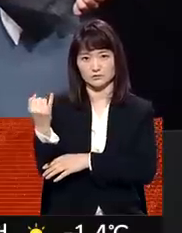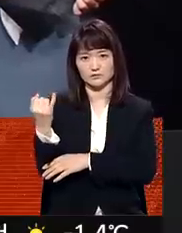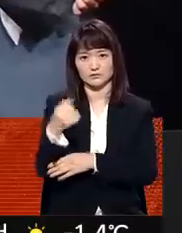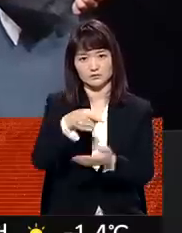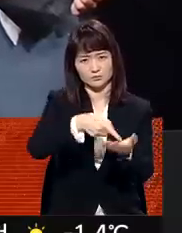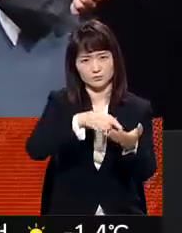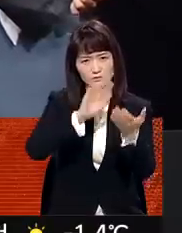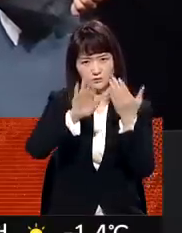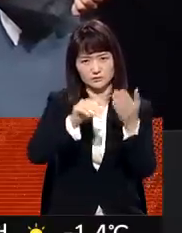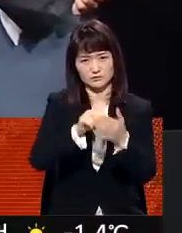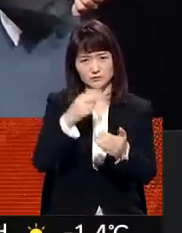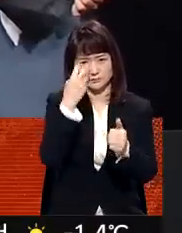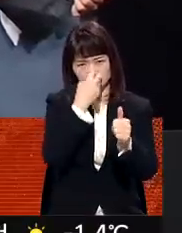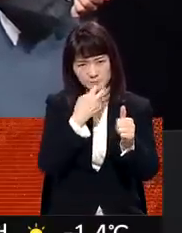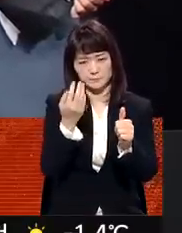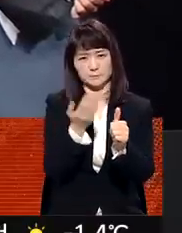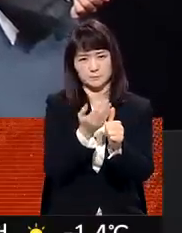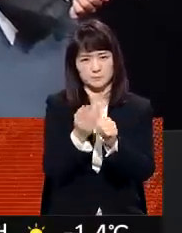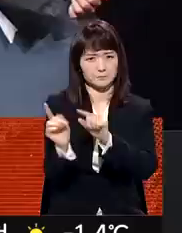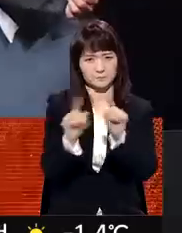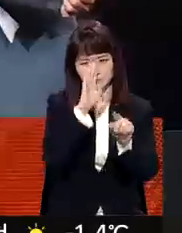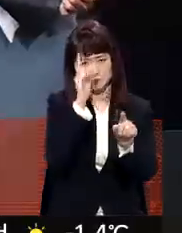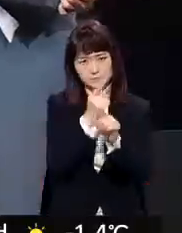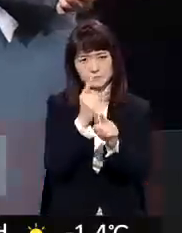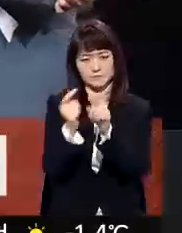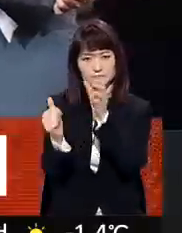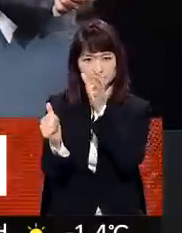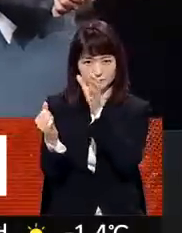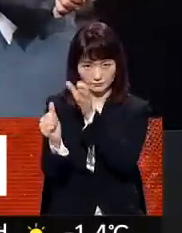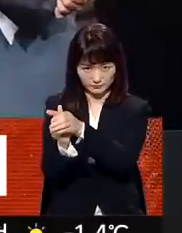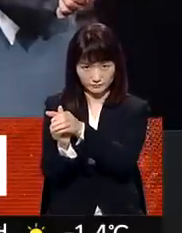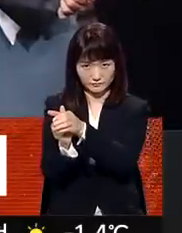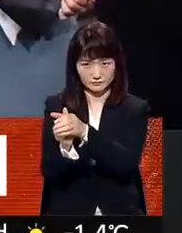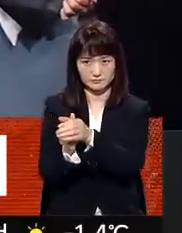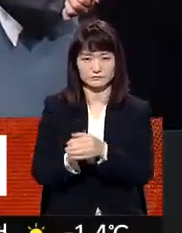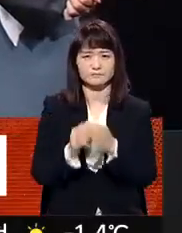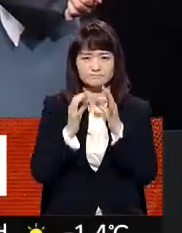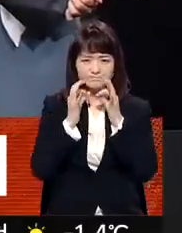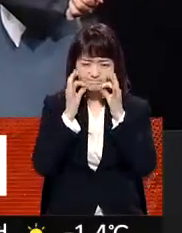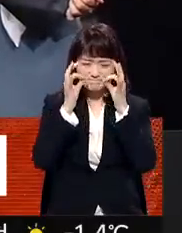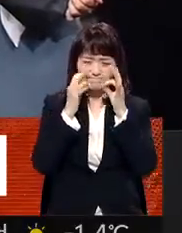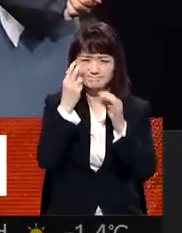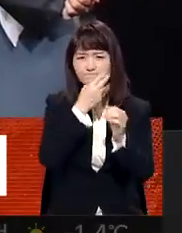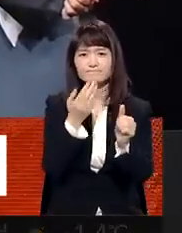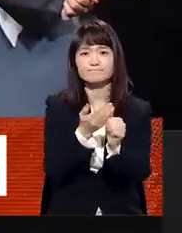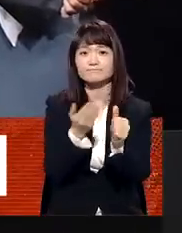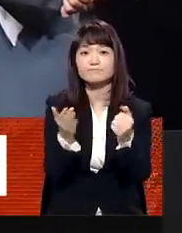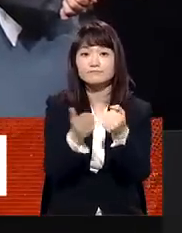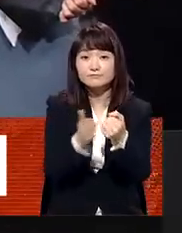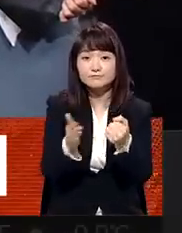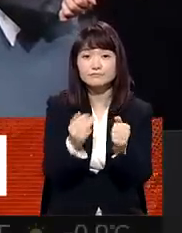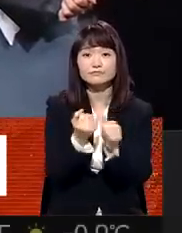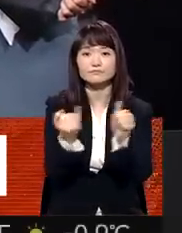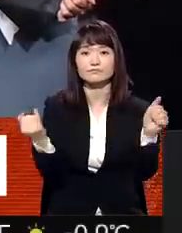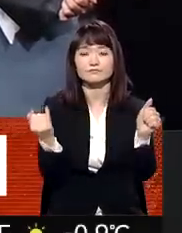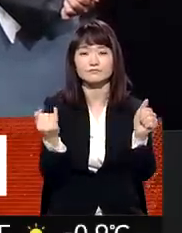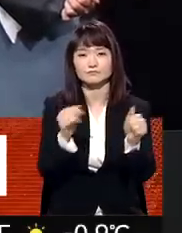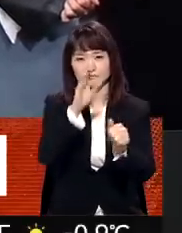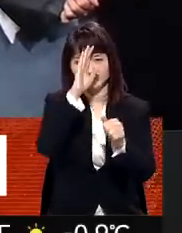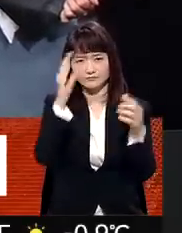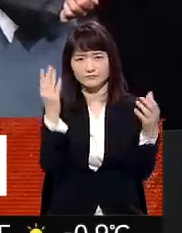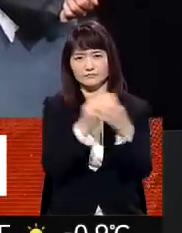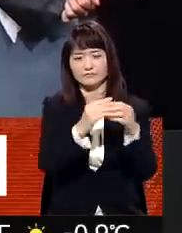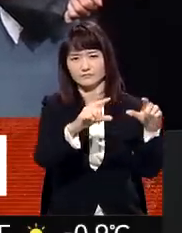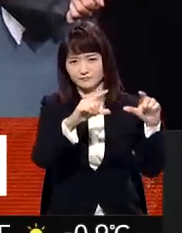간병부터 재활 치료까지 도맡았는데요 문씨의 지극정성 때문이었을까요 남편은 결국 완치 판정을